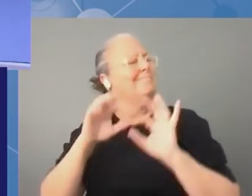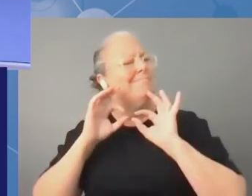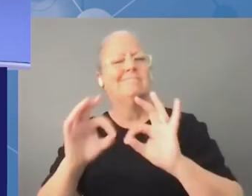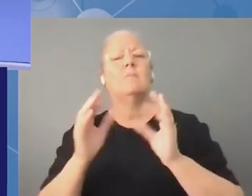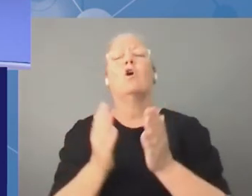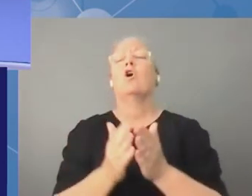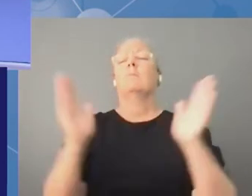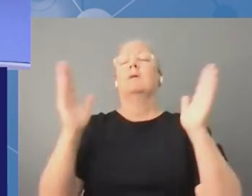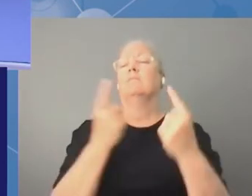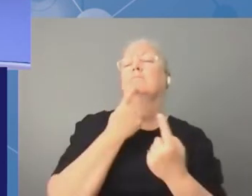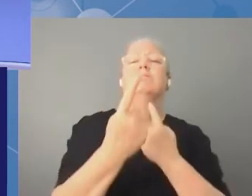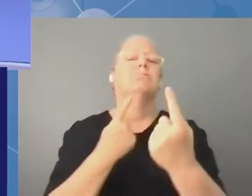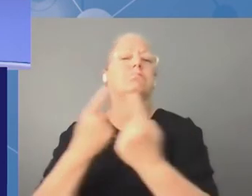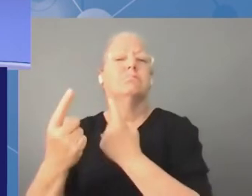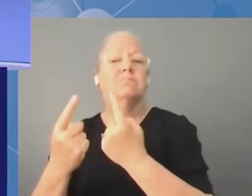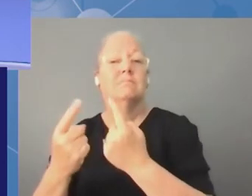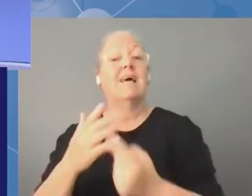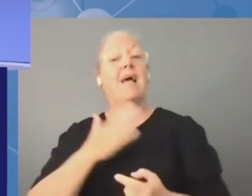السنوات القادمة